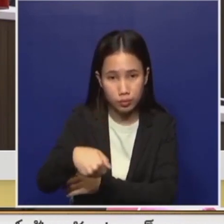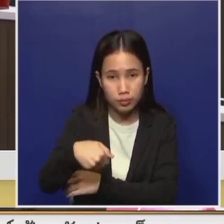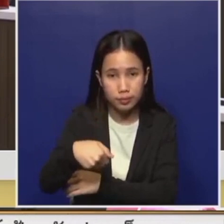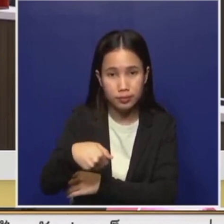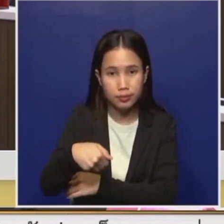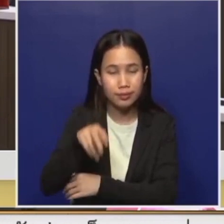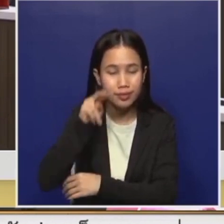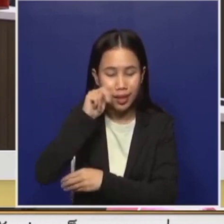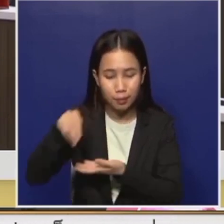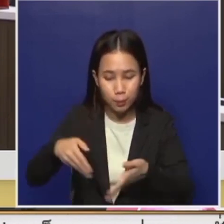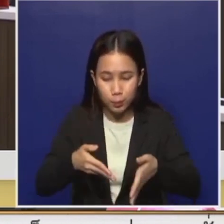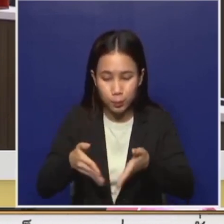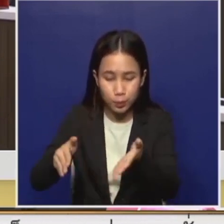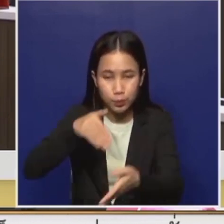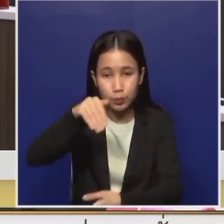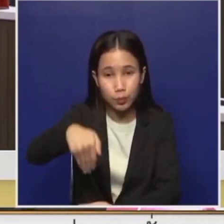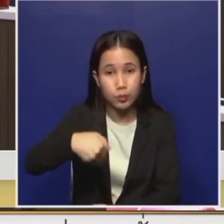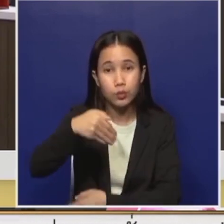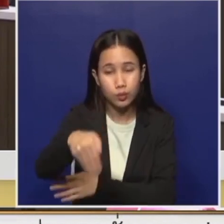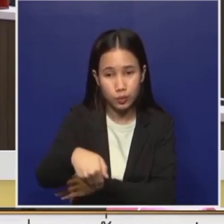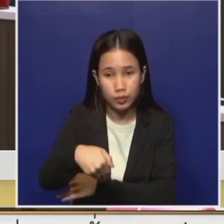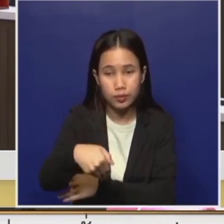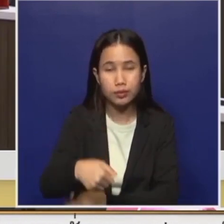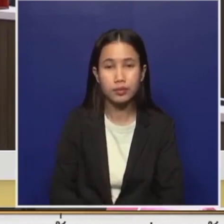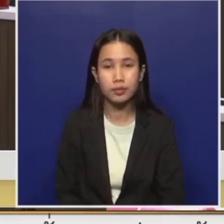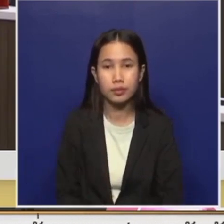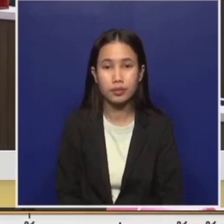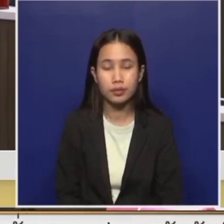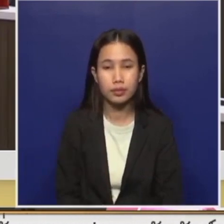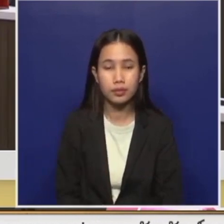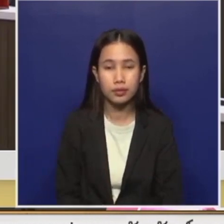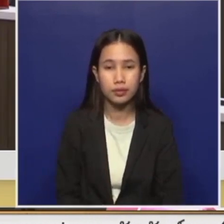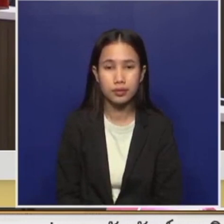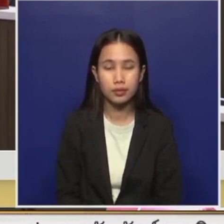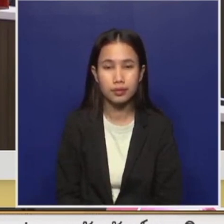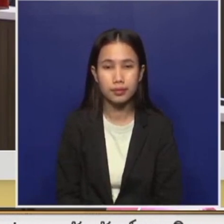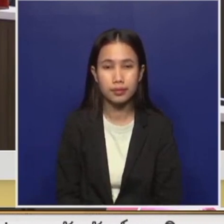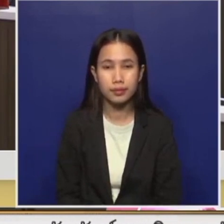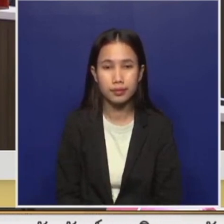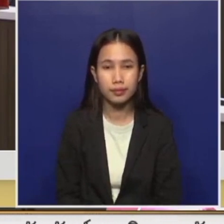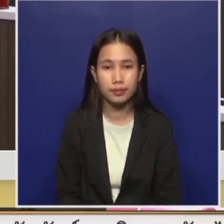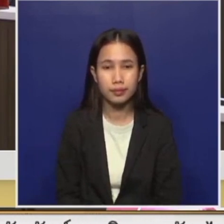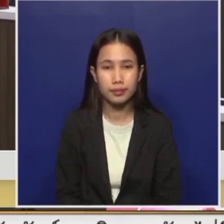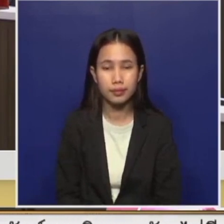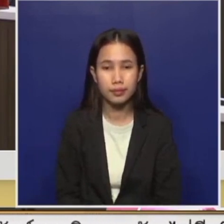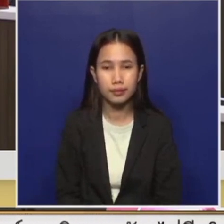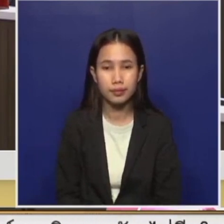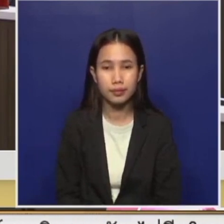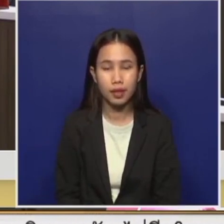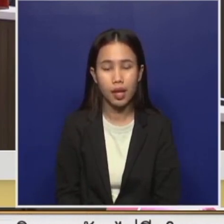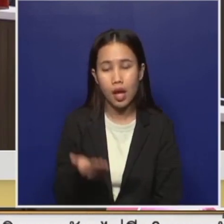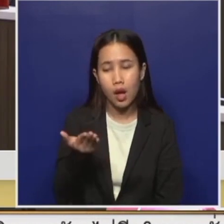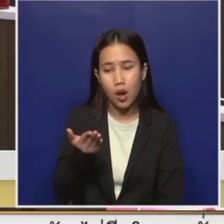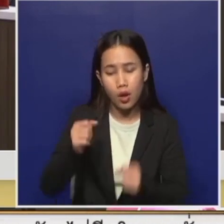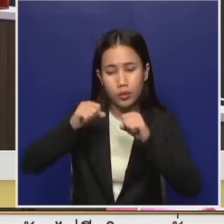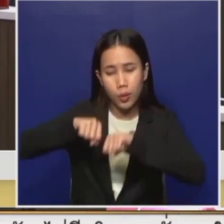แห่งน้ำเดิมอยู่ที่ฟองกมันเทาสันภัยนะครับขอทำคามตกลงผ่านก